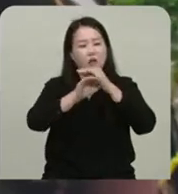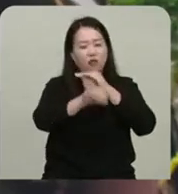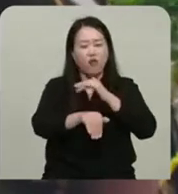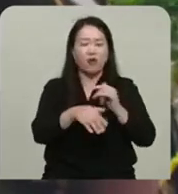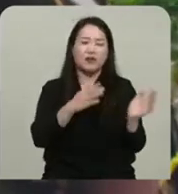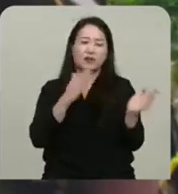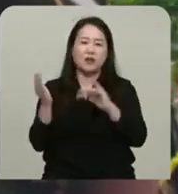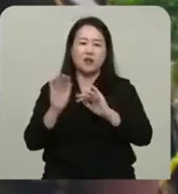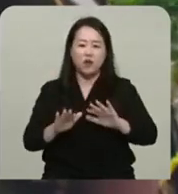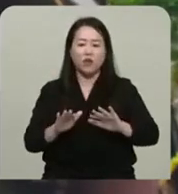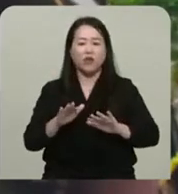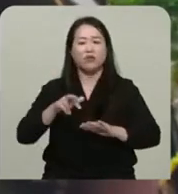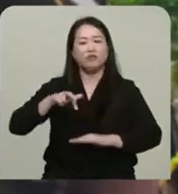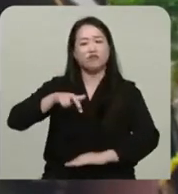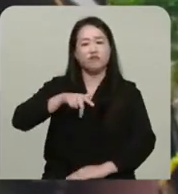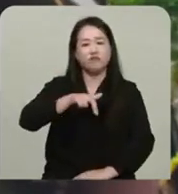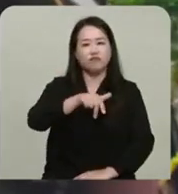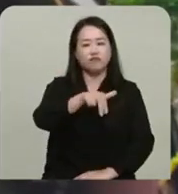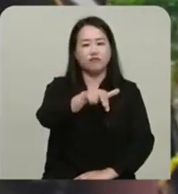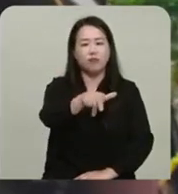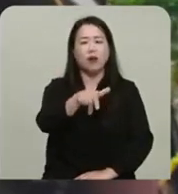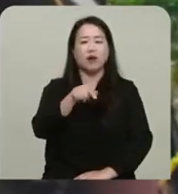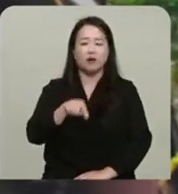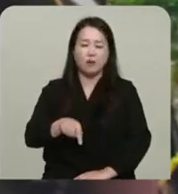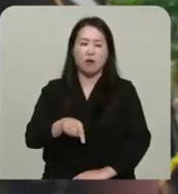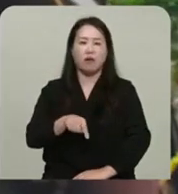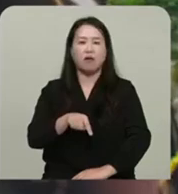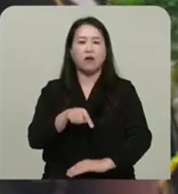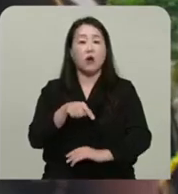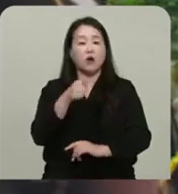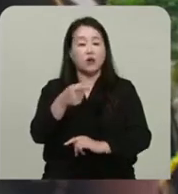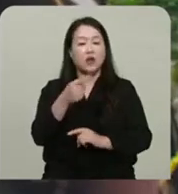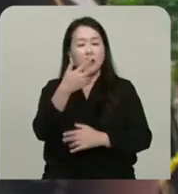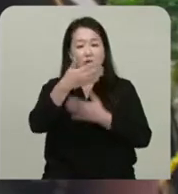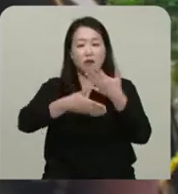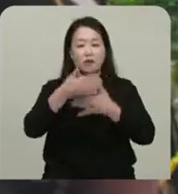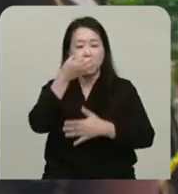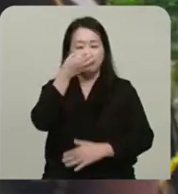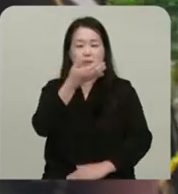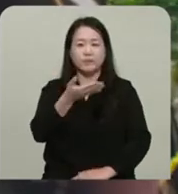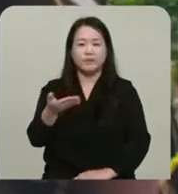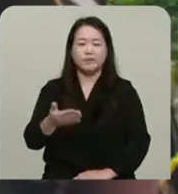또 쉼터가 된 해망구를 정성수 기자가 영상에 담았습니다.